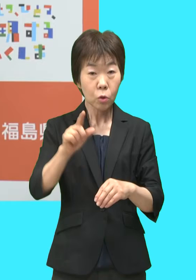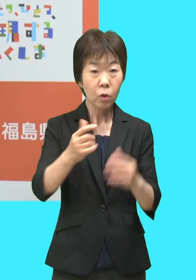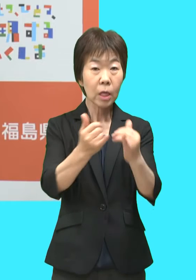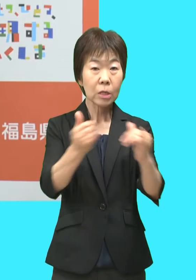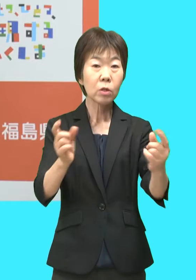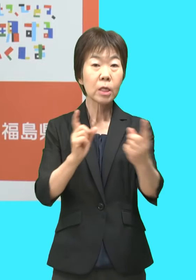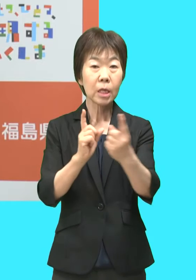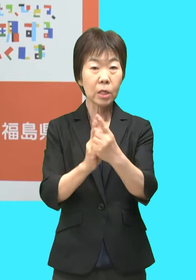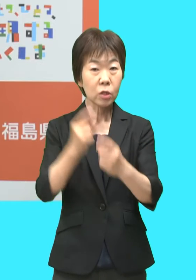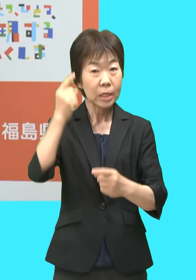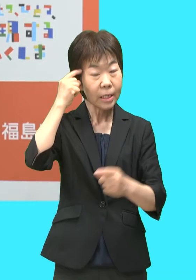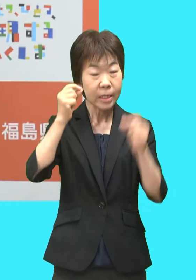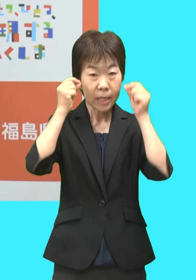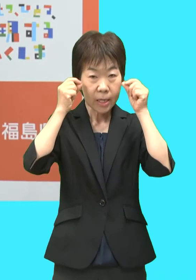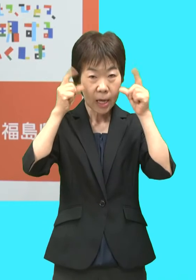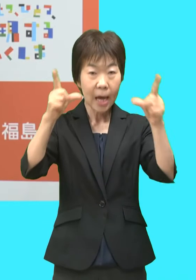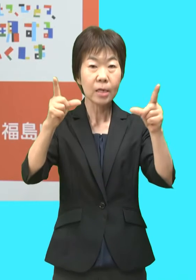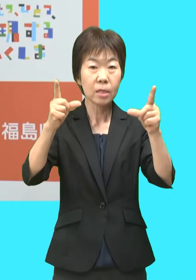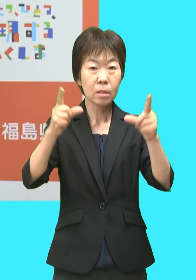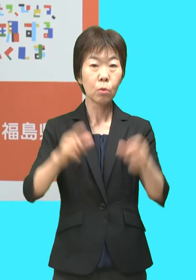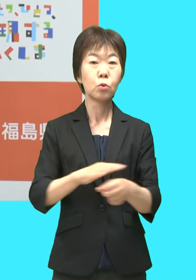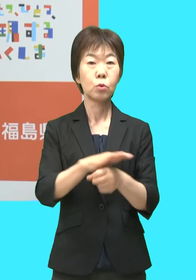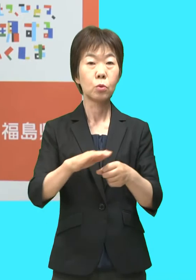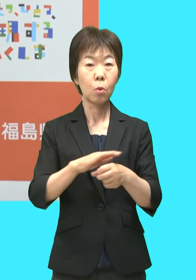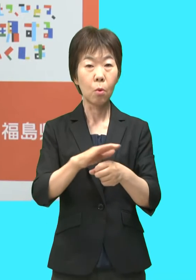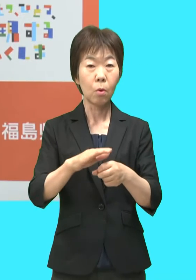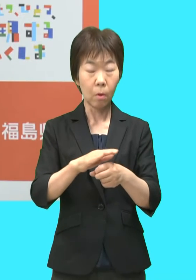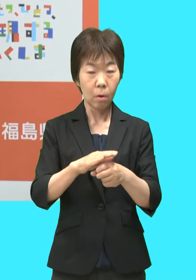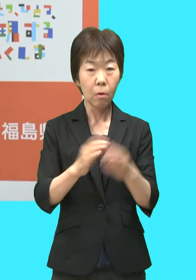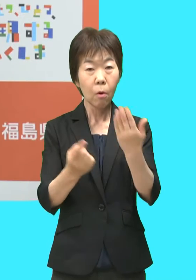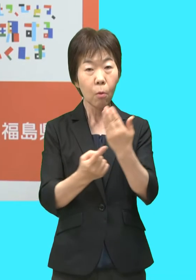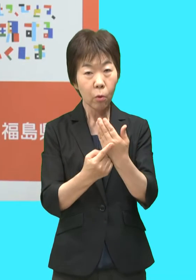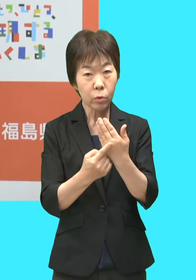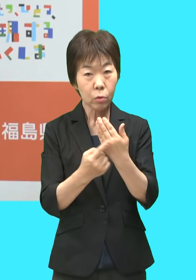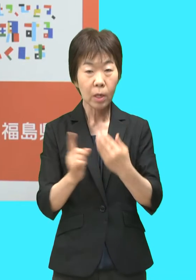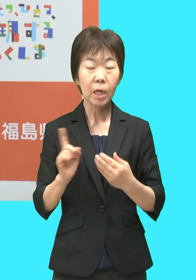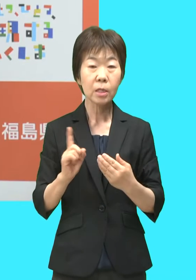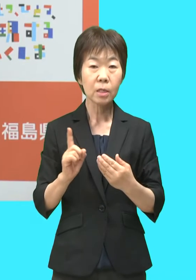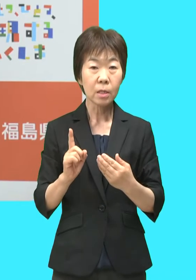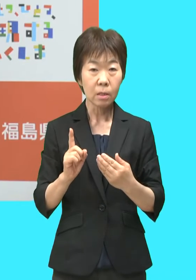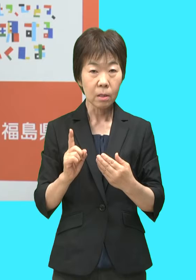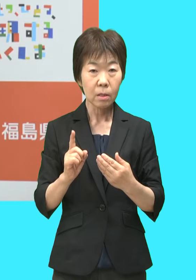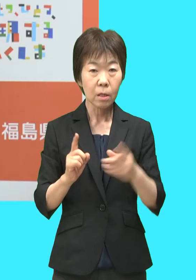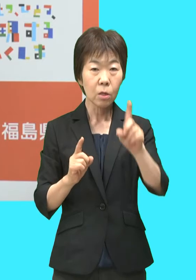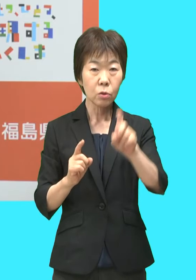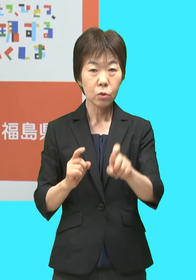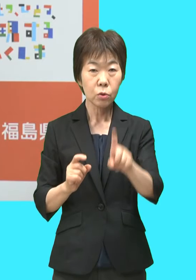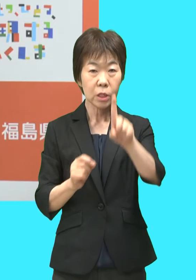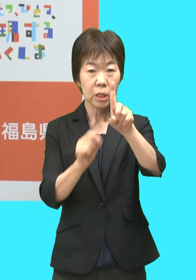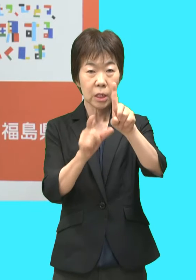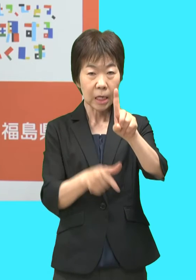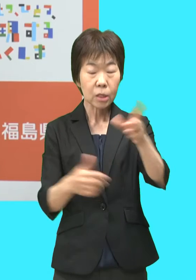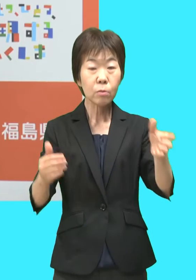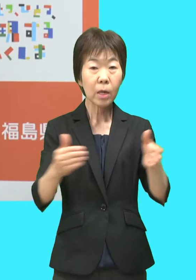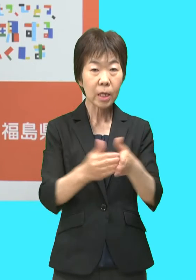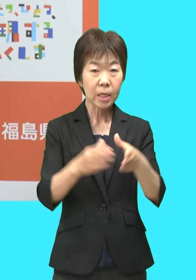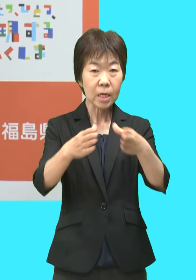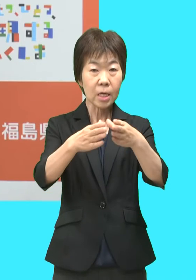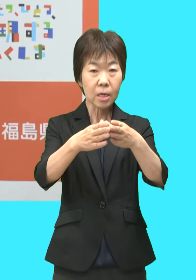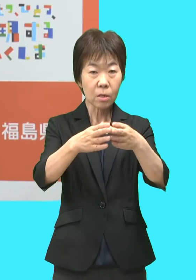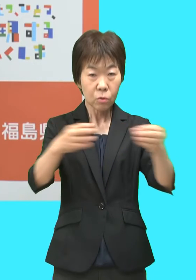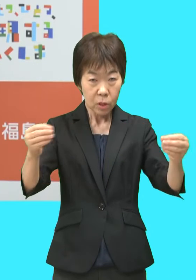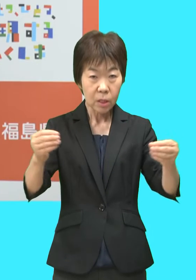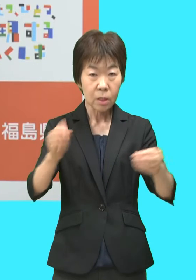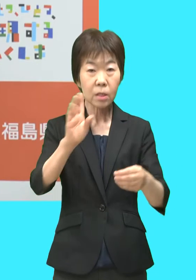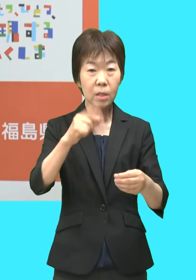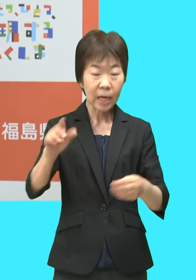対する意識啓発も重要だと思います。でポイントはですね、やはり11月までに国全体、県